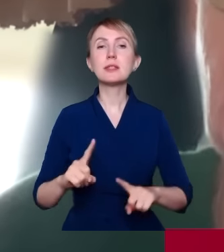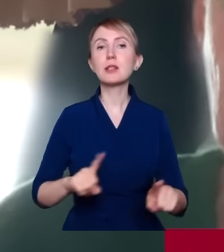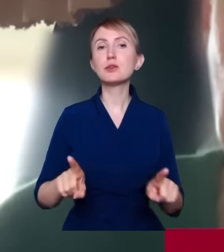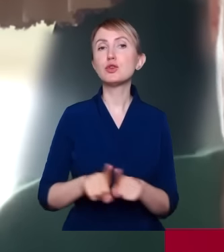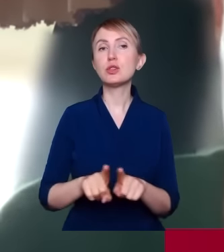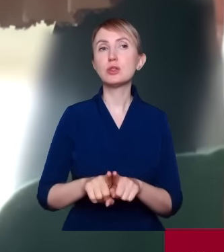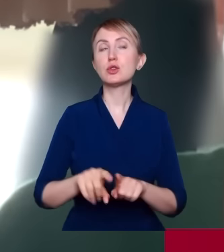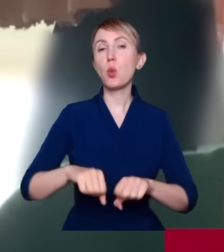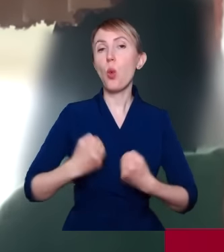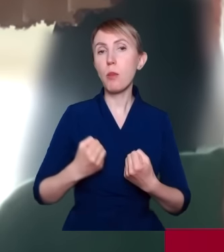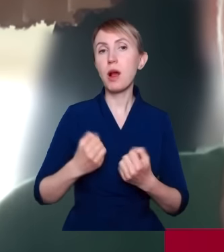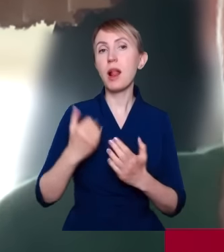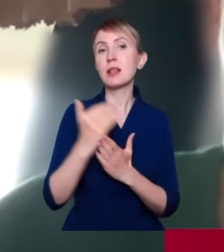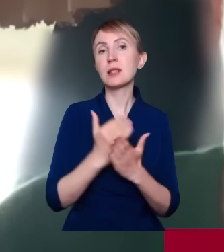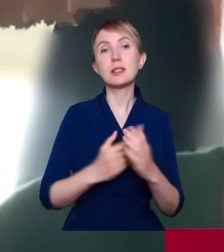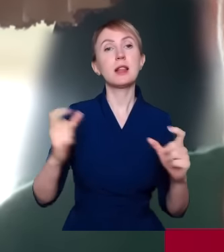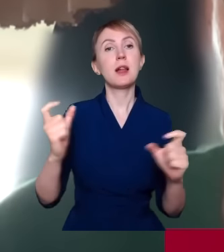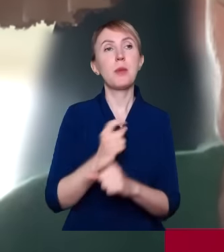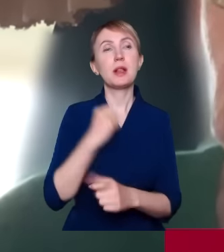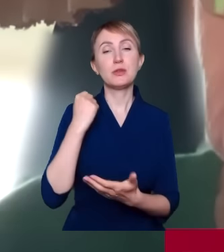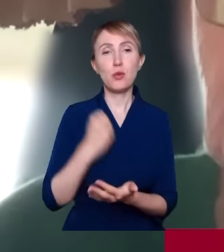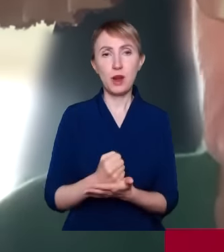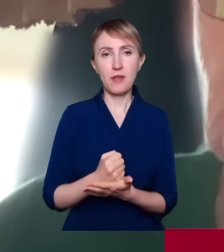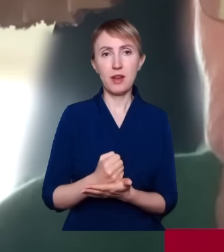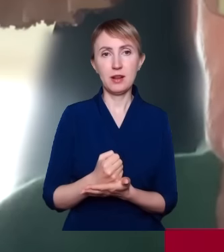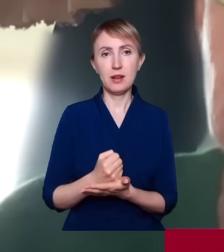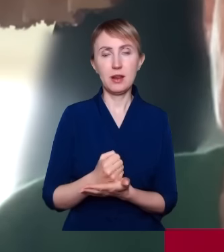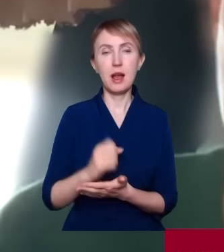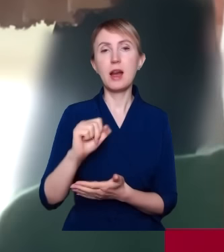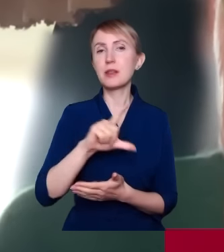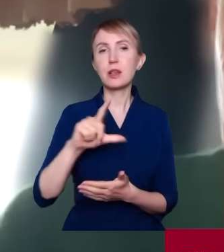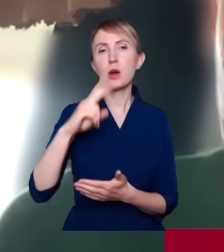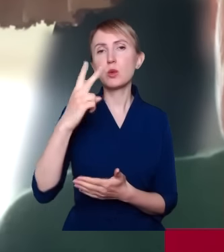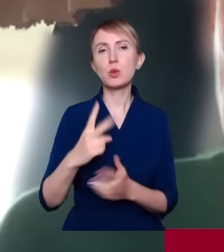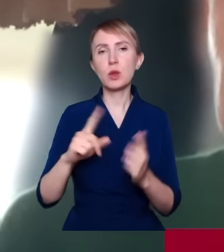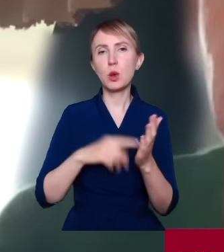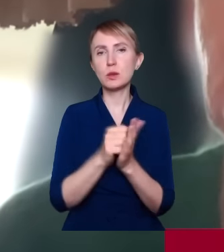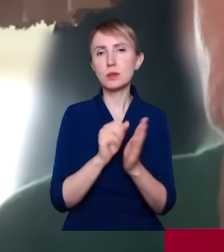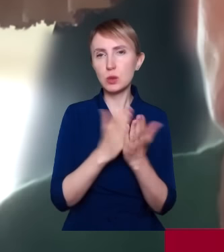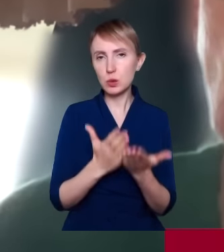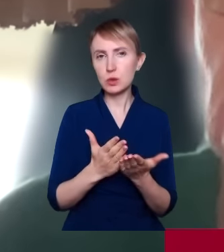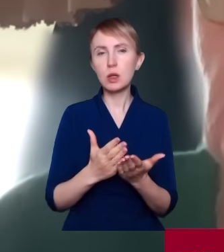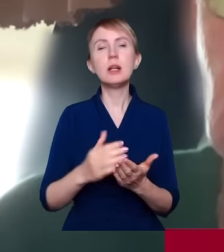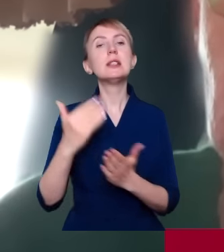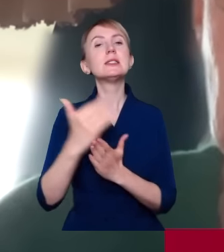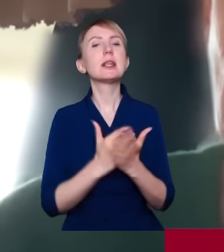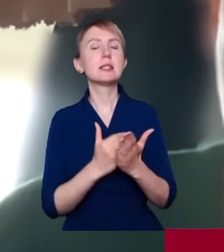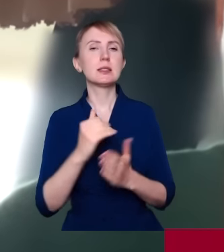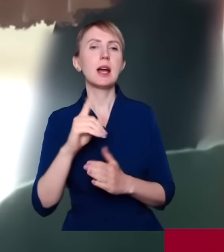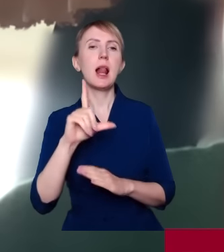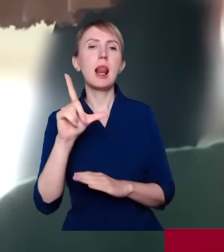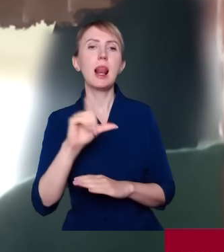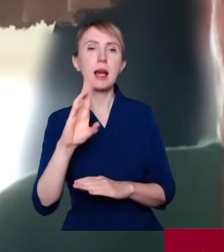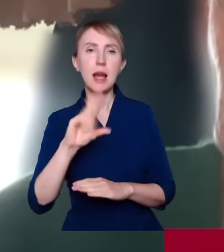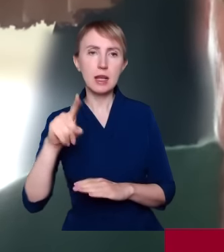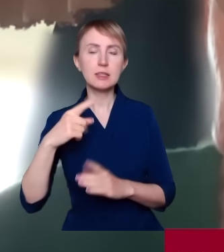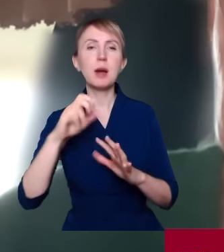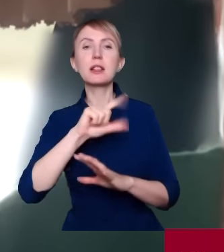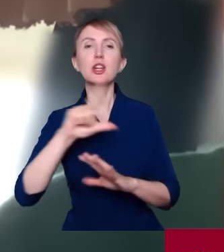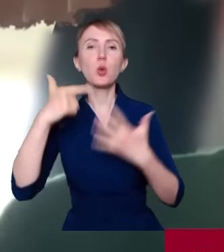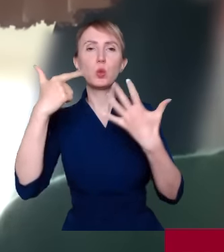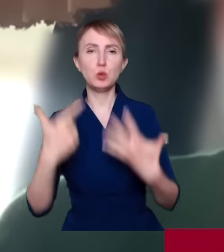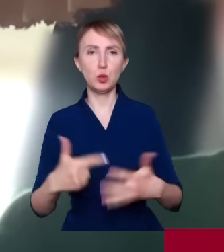jest zasada państwa prawnego, artykuł 2 konstytucji, zasada legalizmu, artykuł 7. No, do